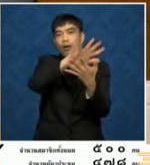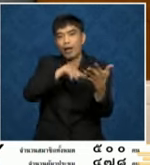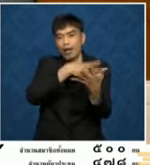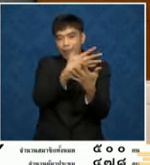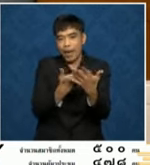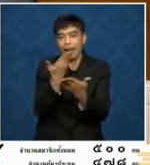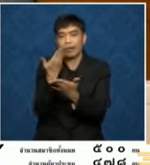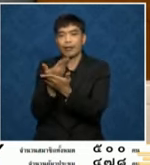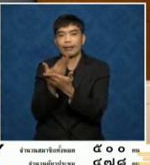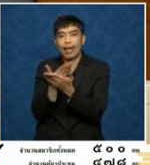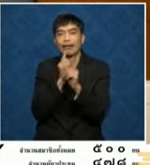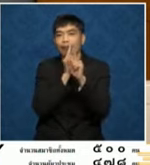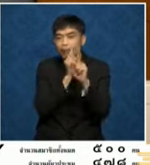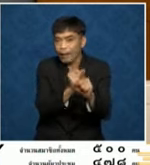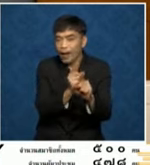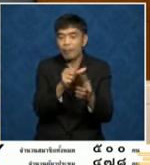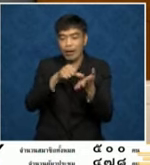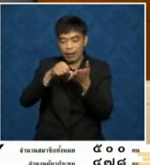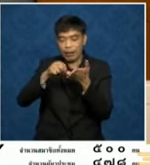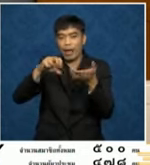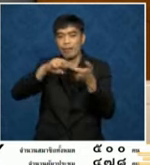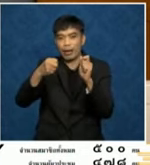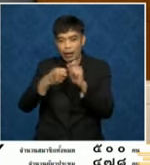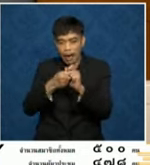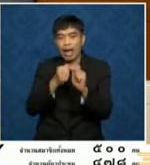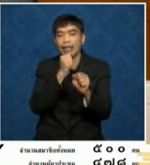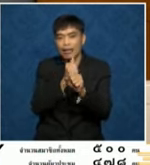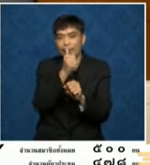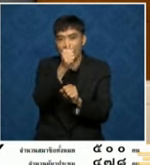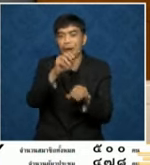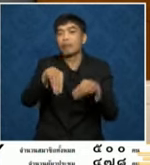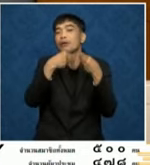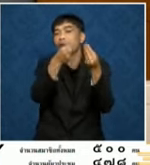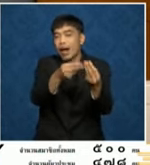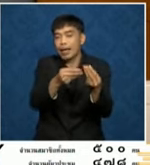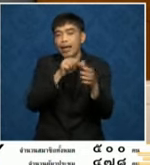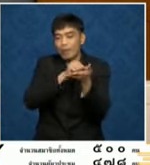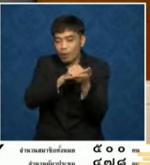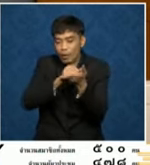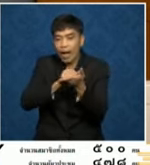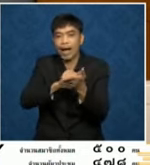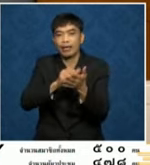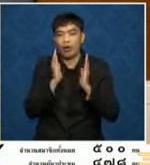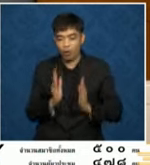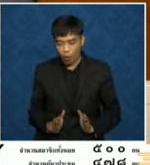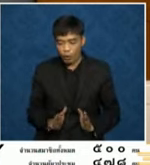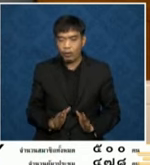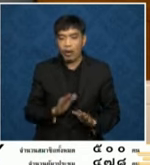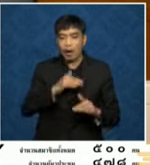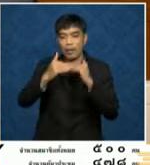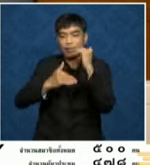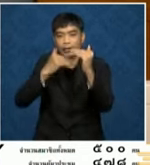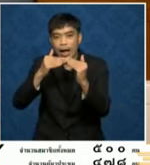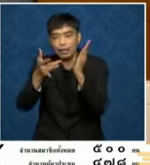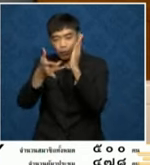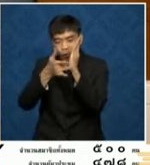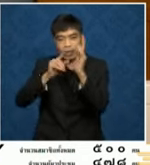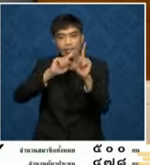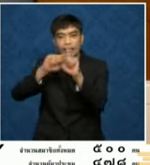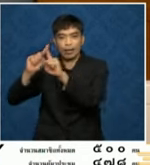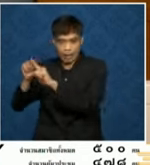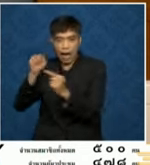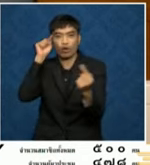ายงบประมาณหรือเพื่อแก้ไขปัญหาการปฏิบัติงานเพิ่มประสิทธิภาพการให้บริการพัฒนาบุคลากรพัฒนาเทคโนโลยี